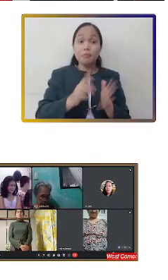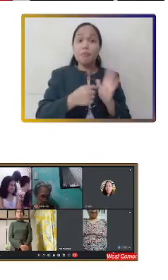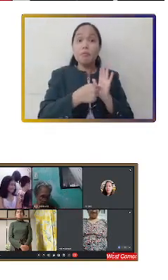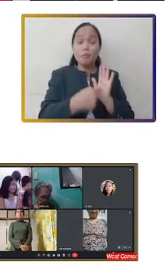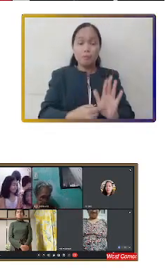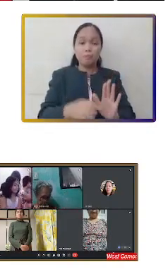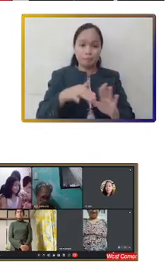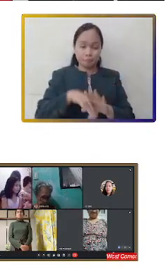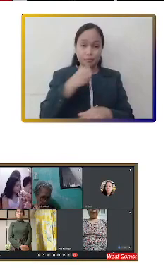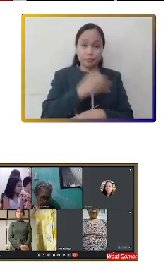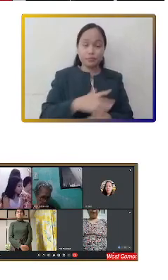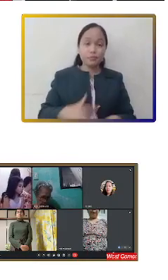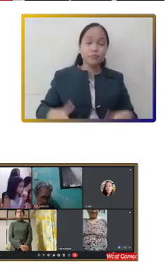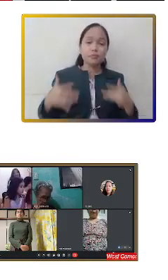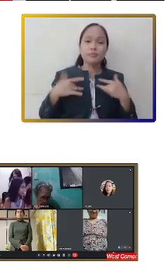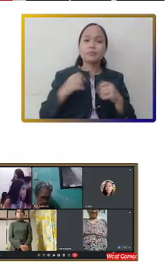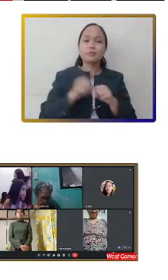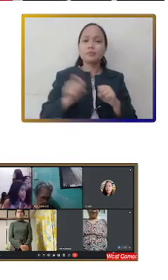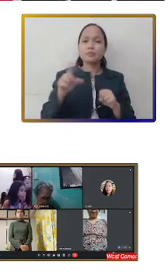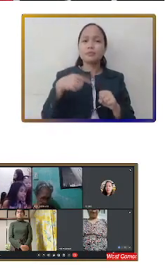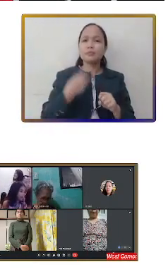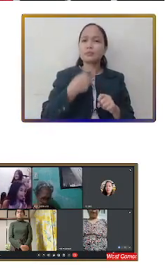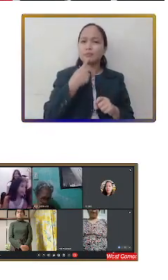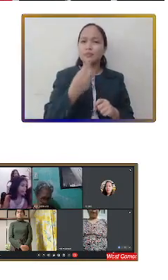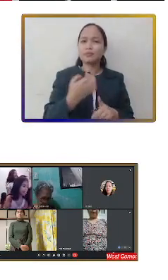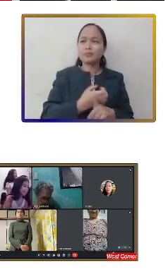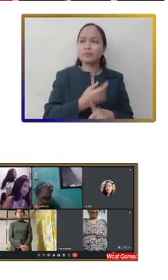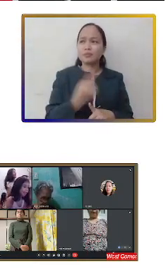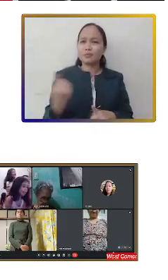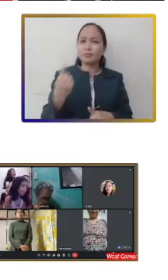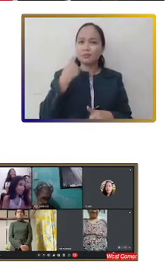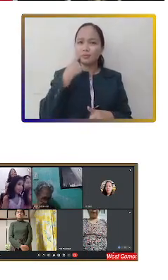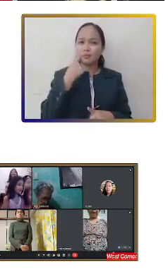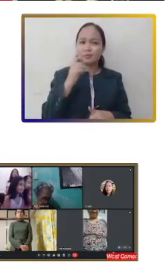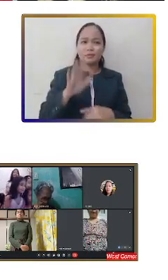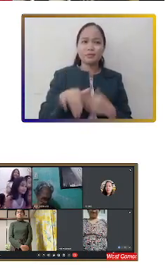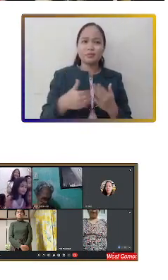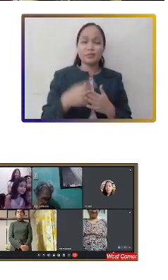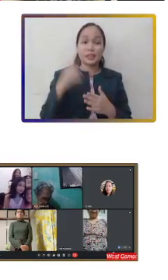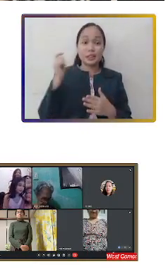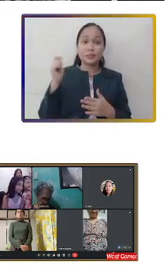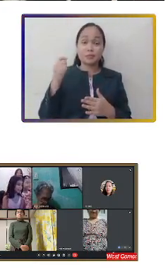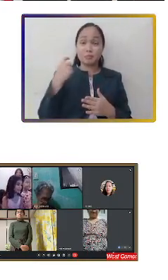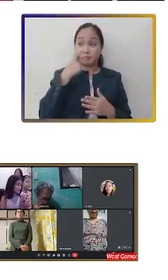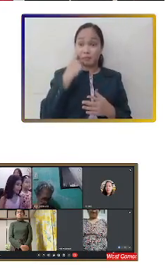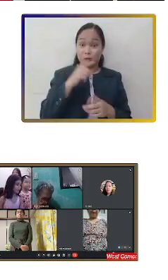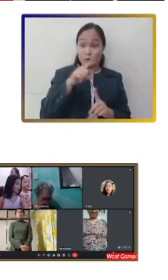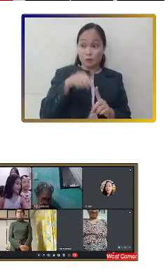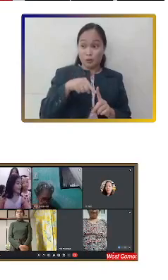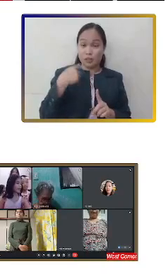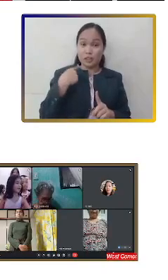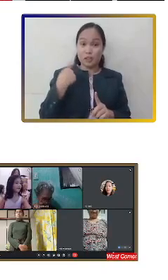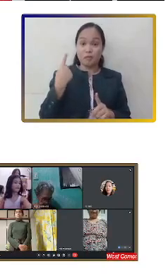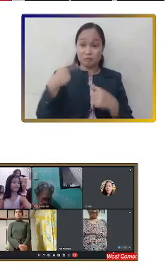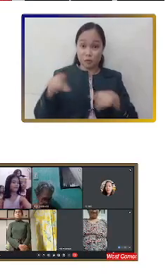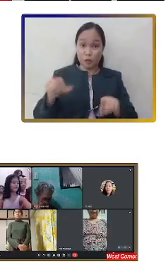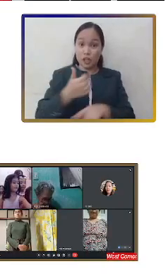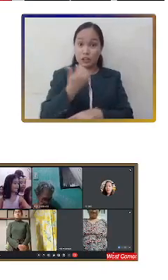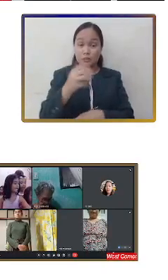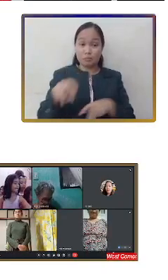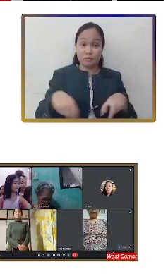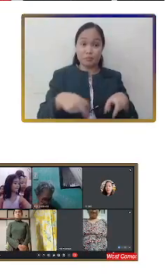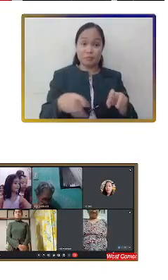natin. Kaya nga po, sabi ko po sa inyo kanina, napakinggan po natin their testimony, nung napunta po sila sa ibang gawain, nakita po nila